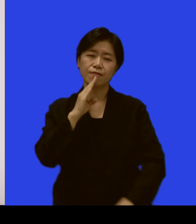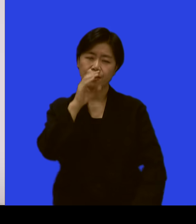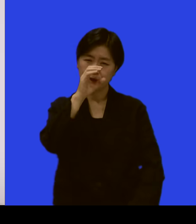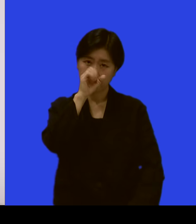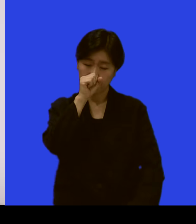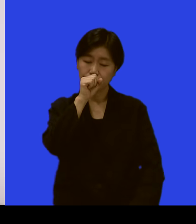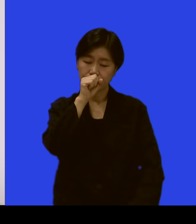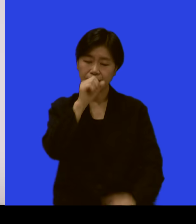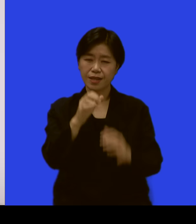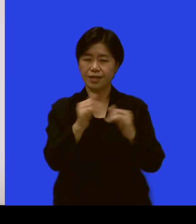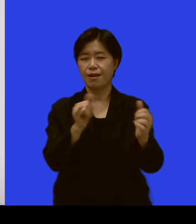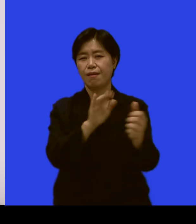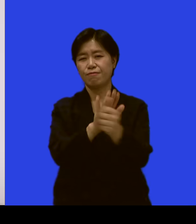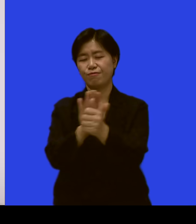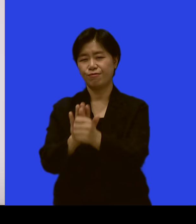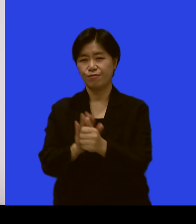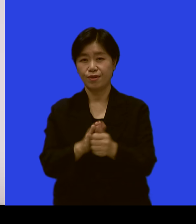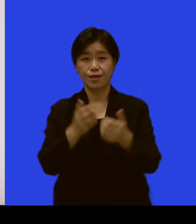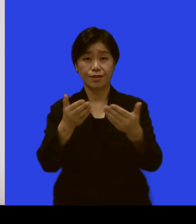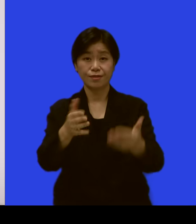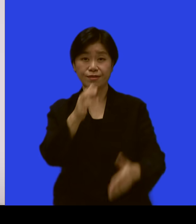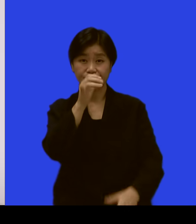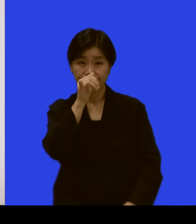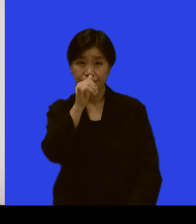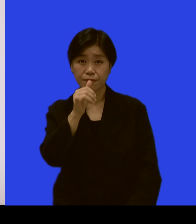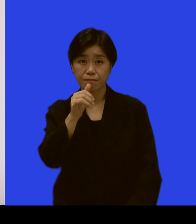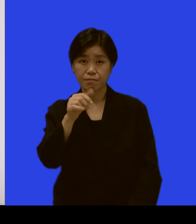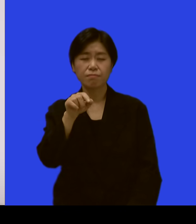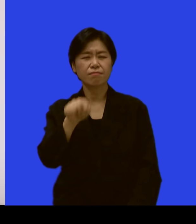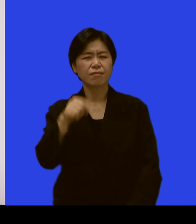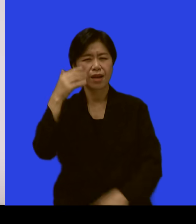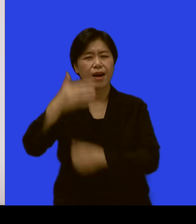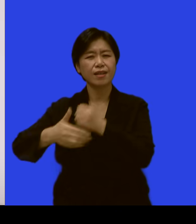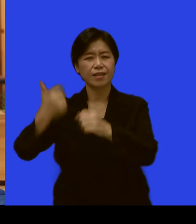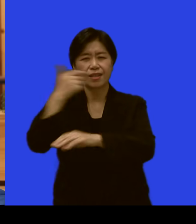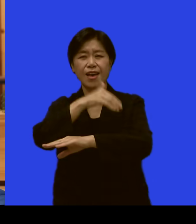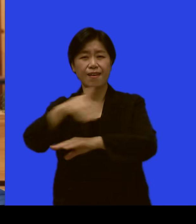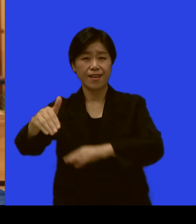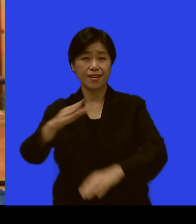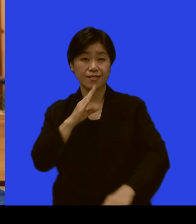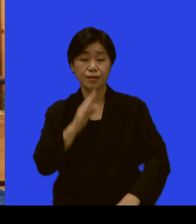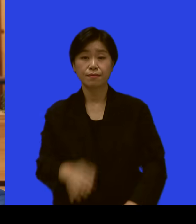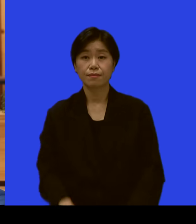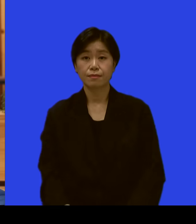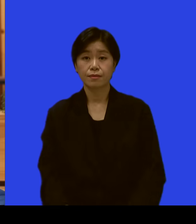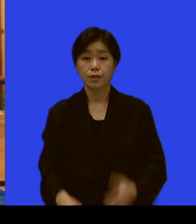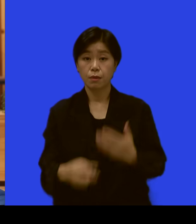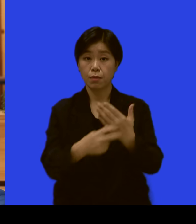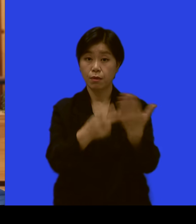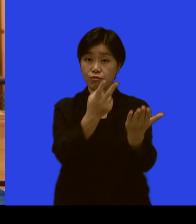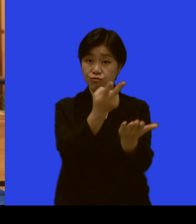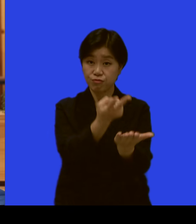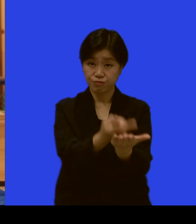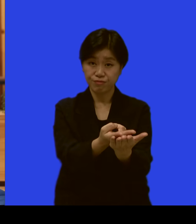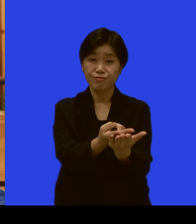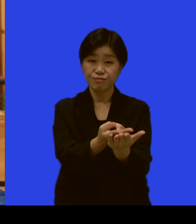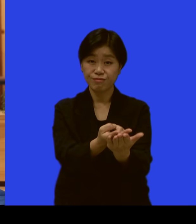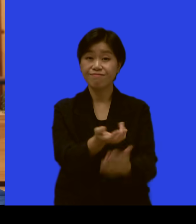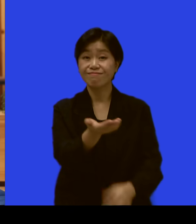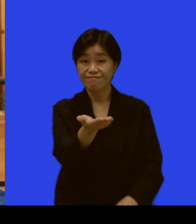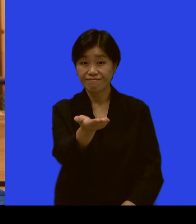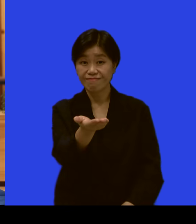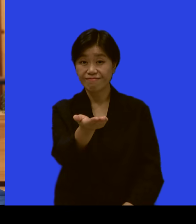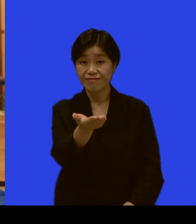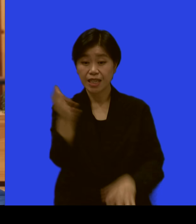징검다리들이 많이 나타나지 않을까 그래요. 저는 생각하고 그게 하나님 계획이라고 생각합니다. 그래요. 병실에 누워있던 그